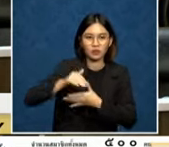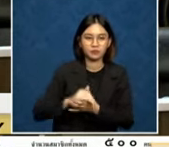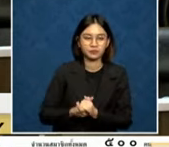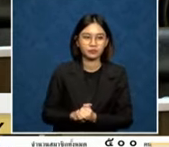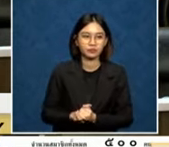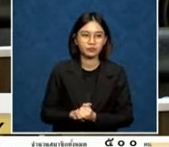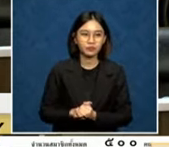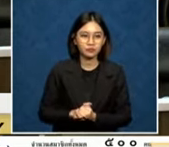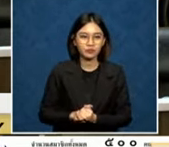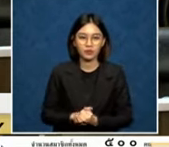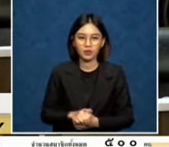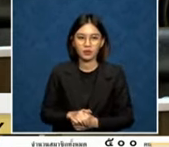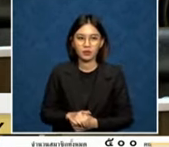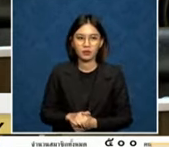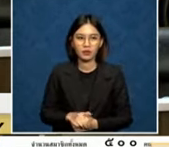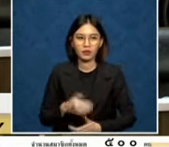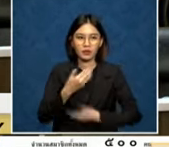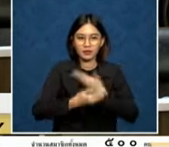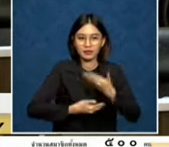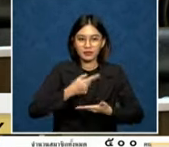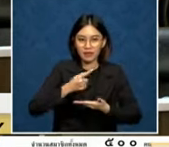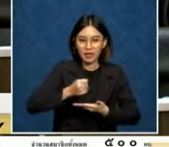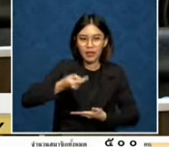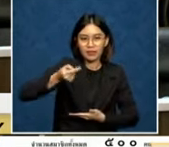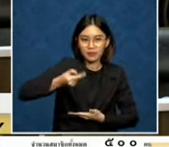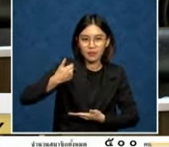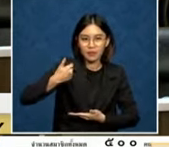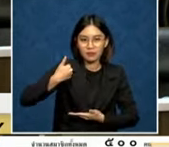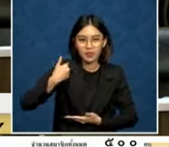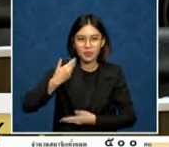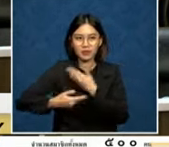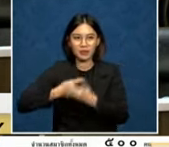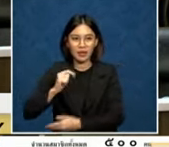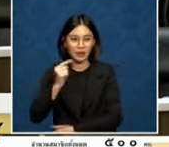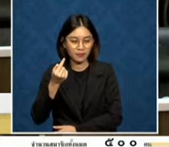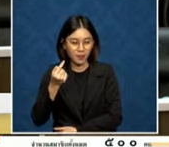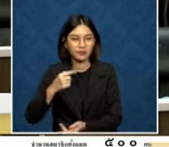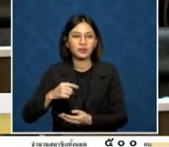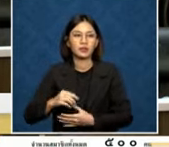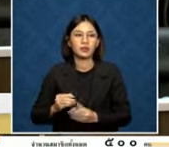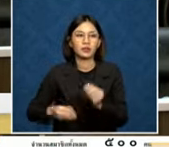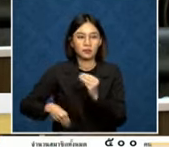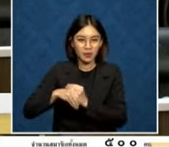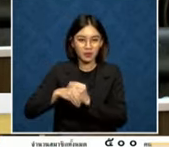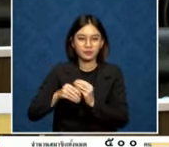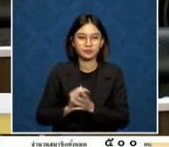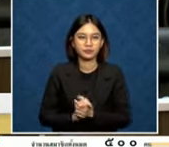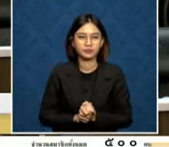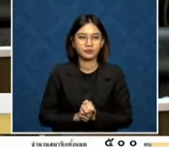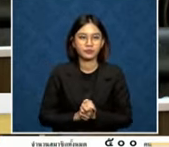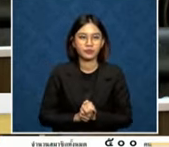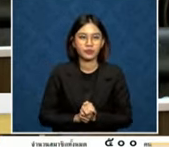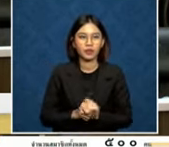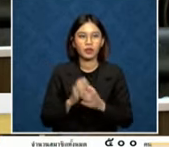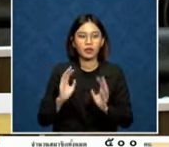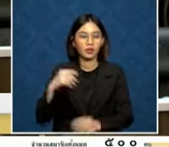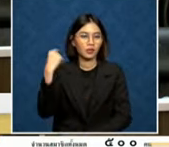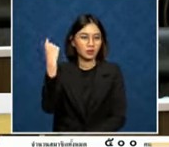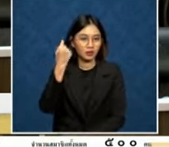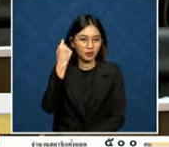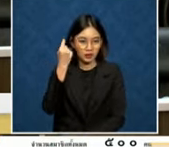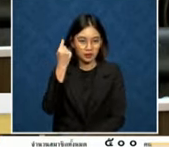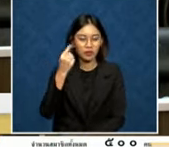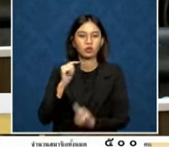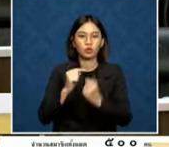ครับรักษาตลาดเดิมเพิ่มตลาดใหม่ครับนอกจากการท่องเที่ยวแล้วครับท่าน